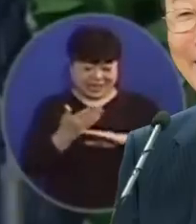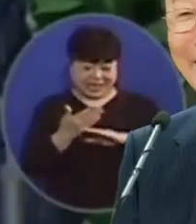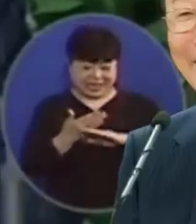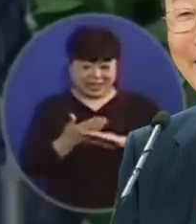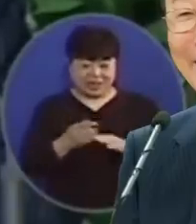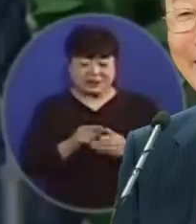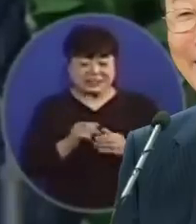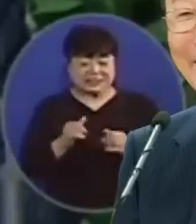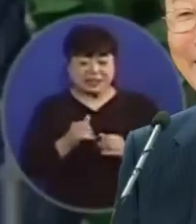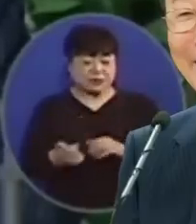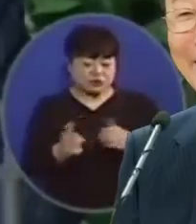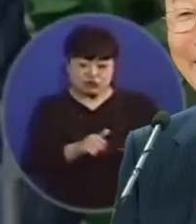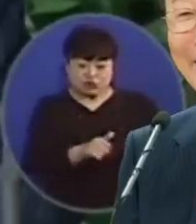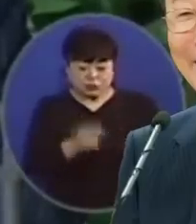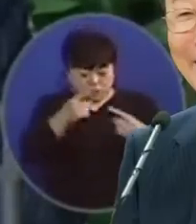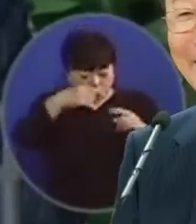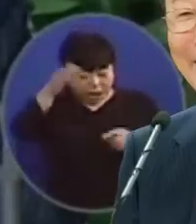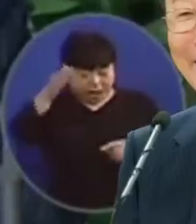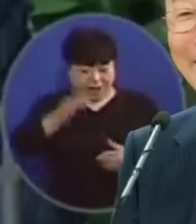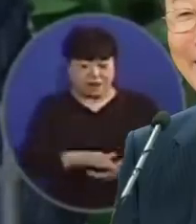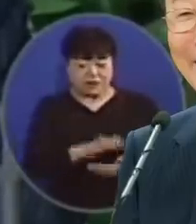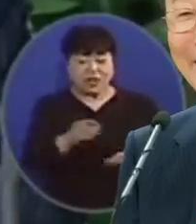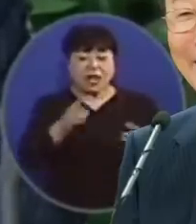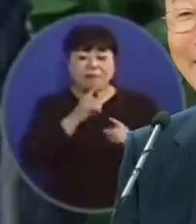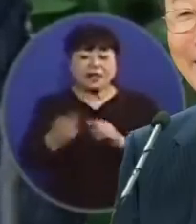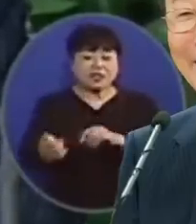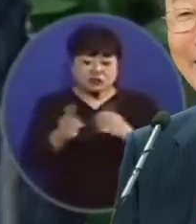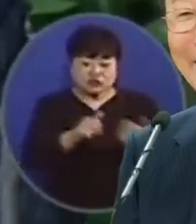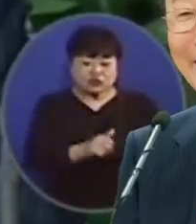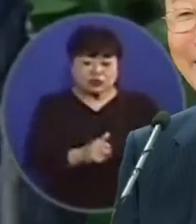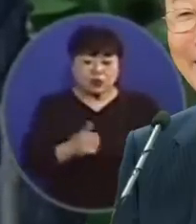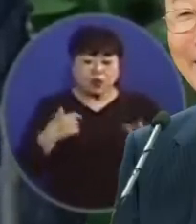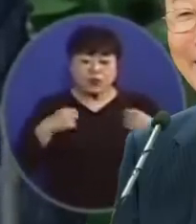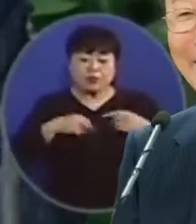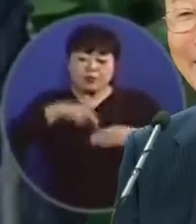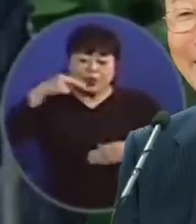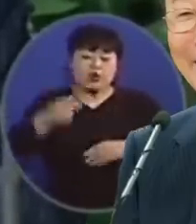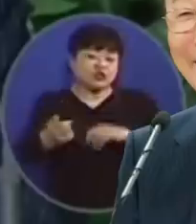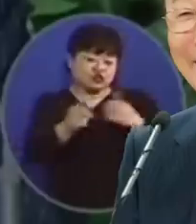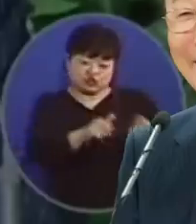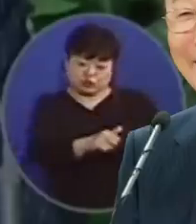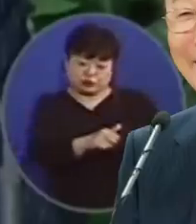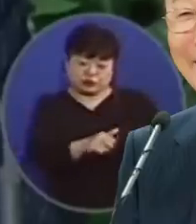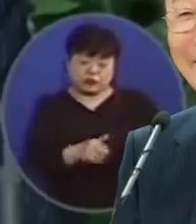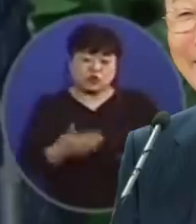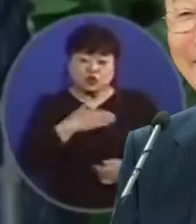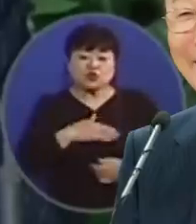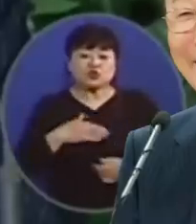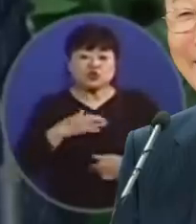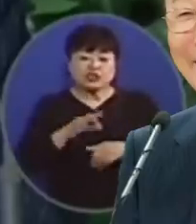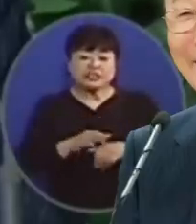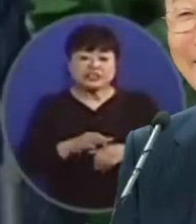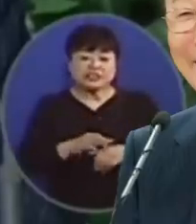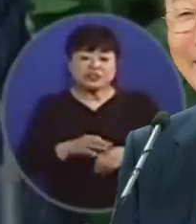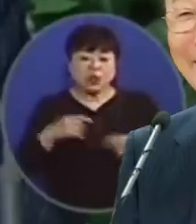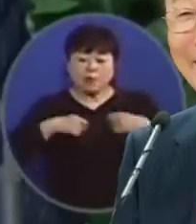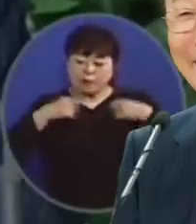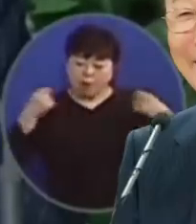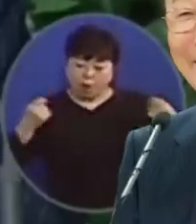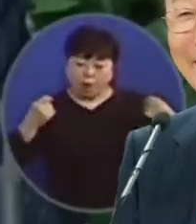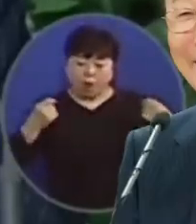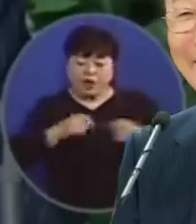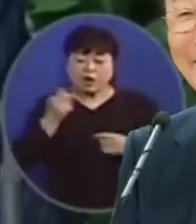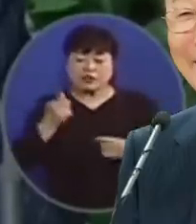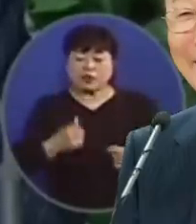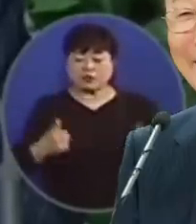사람의 죽음이란 지옥 가는 죽음이고 우리가 말하는 죽음이란 옷 벗는 죽음입니다. 육신의 옷을 벗어버리고 영원한 영생의